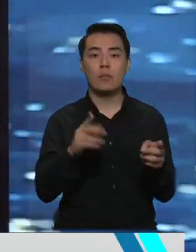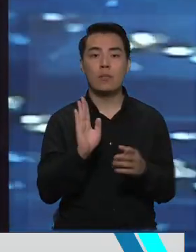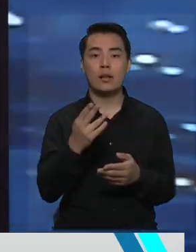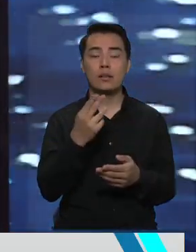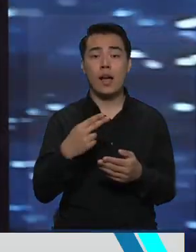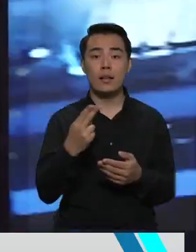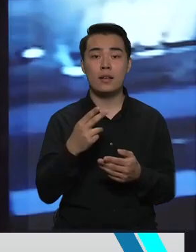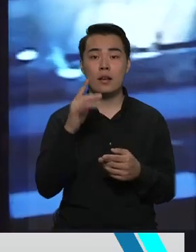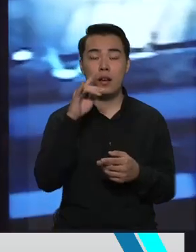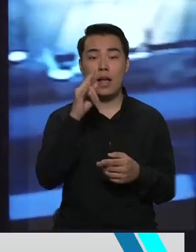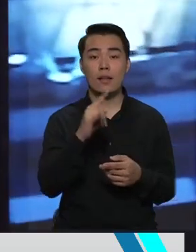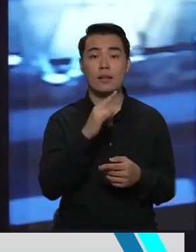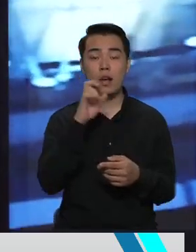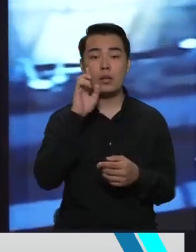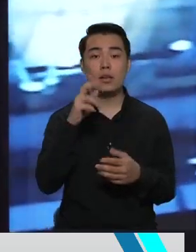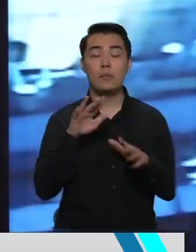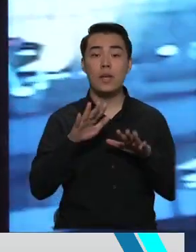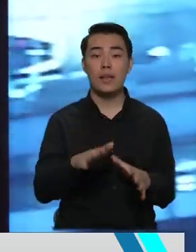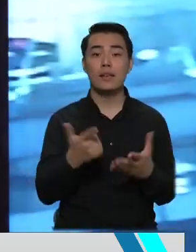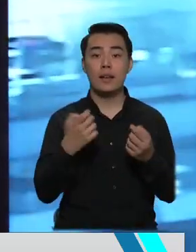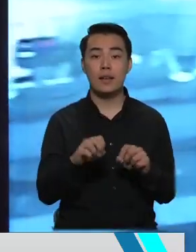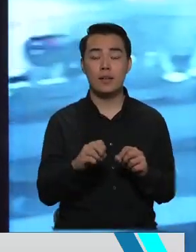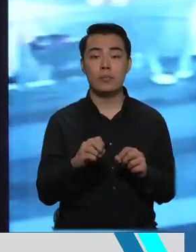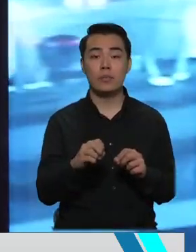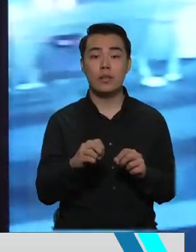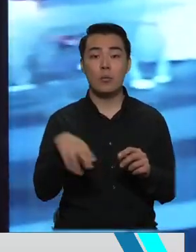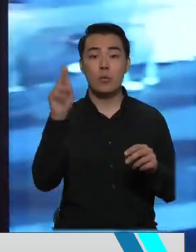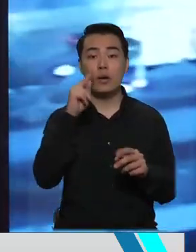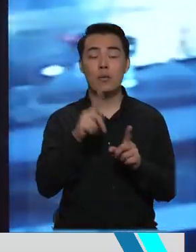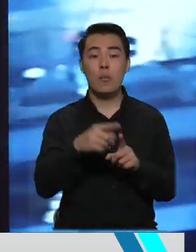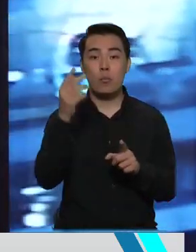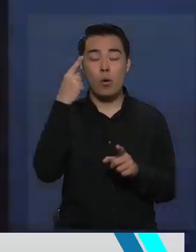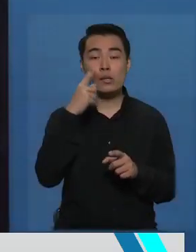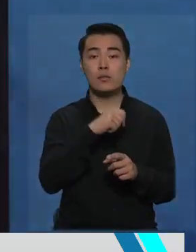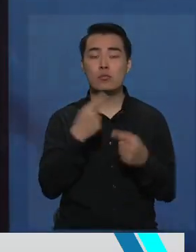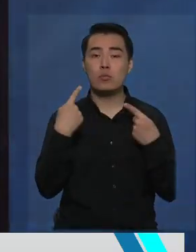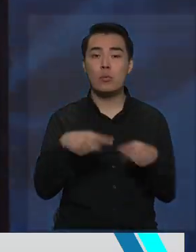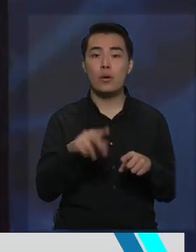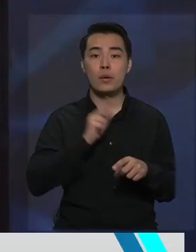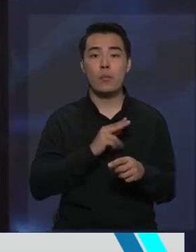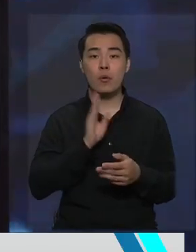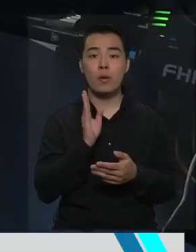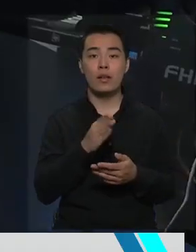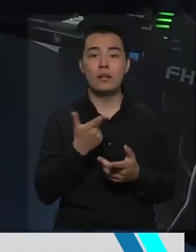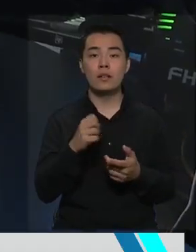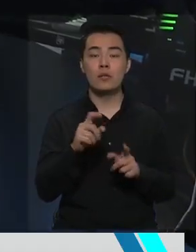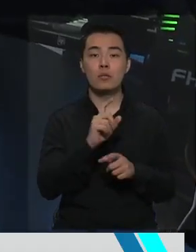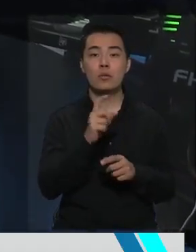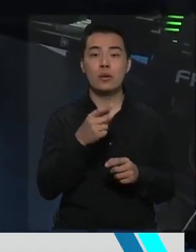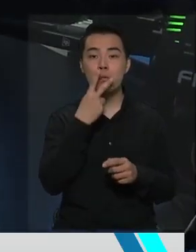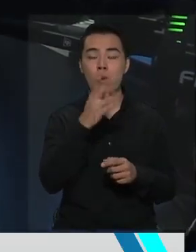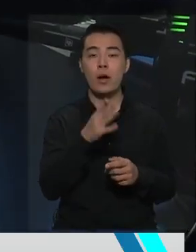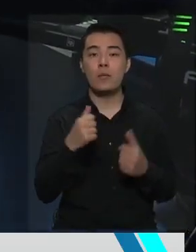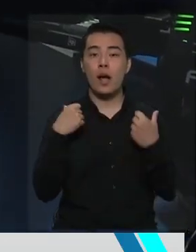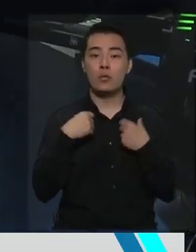и просто находясь в таком месте мозг работает Совсем по-другому вы видите людей там в